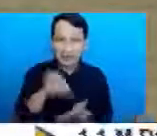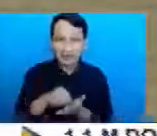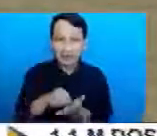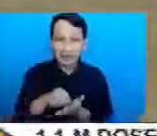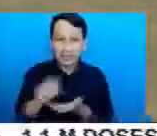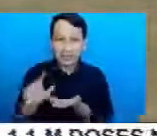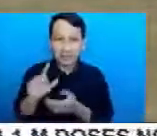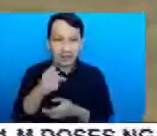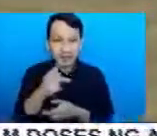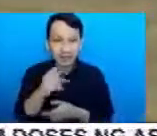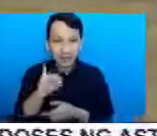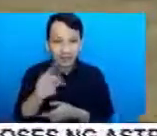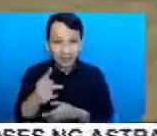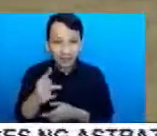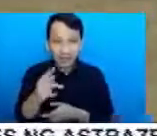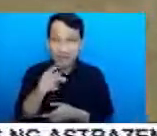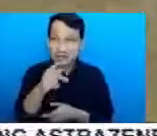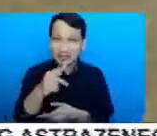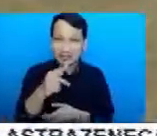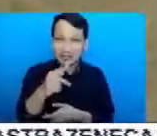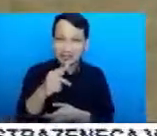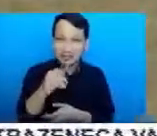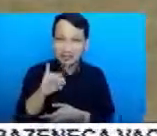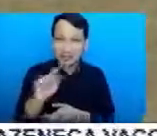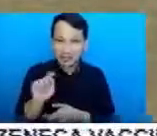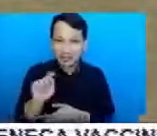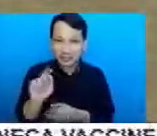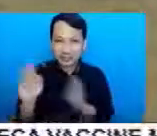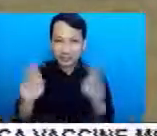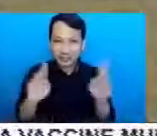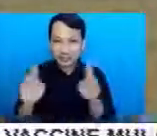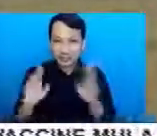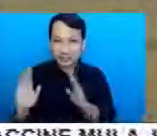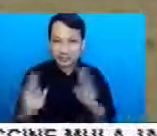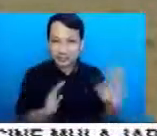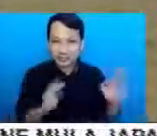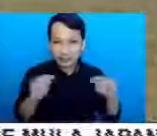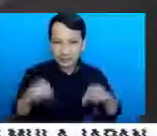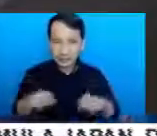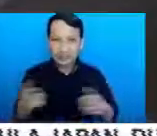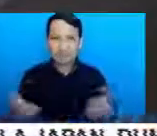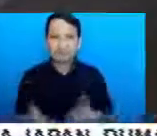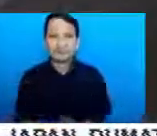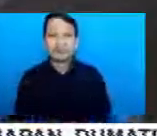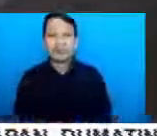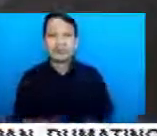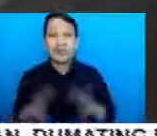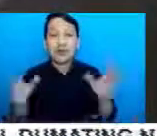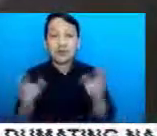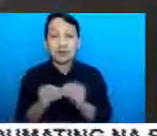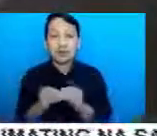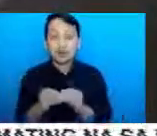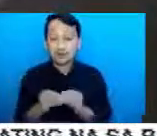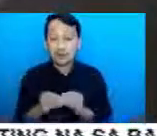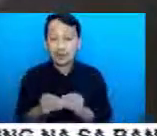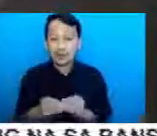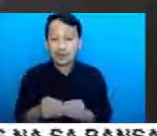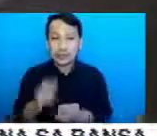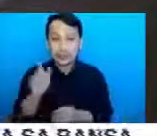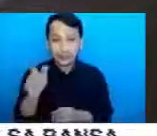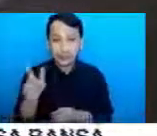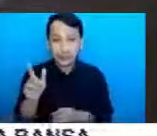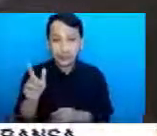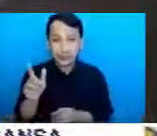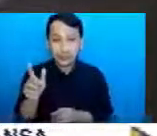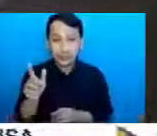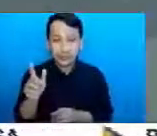ito, Gani, ng 9.072 million pesos. Ang FIBOX muling nagpaalala na nasa alert level 3 pa rin ang